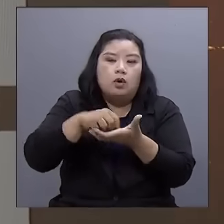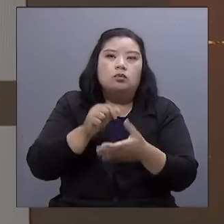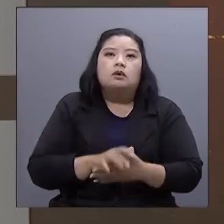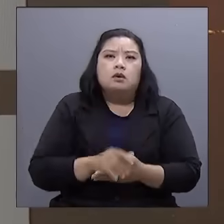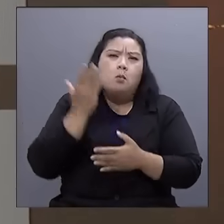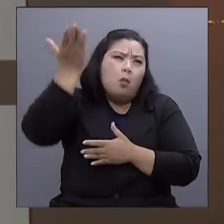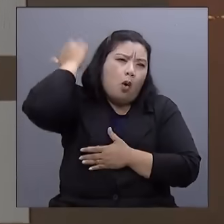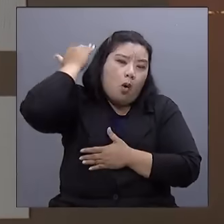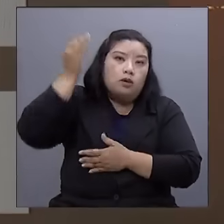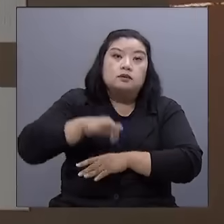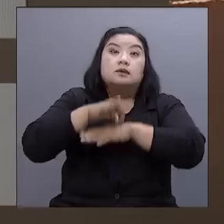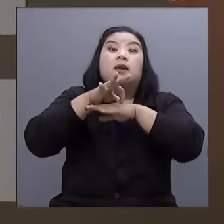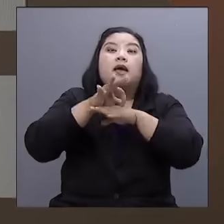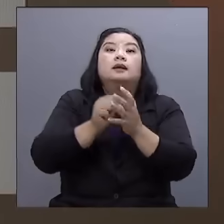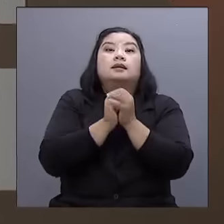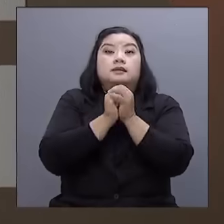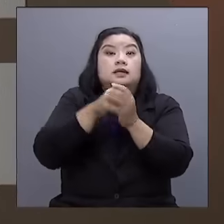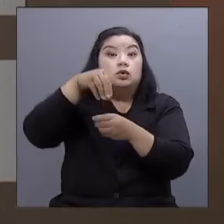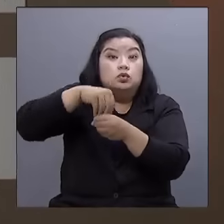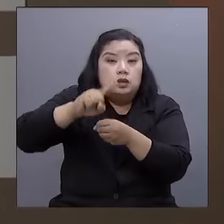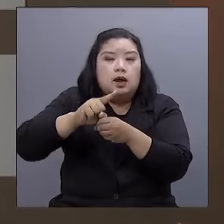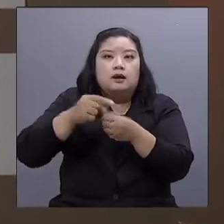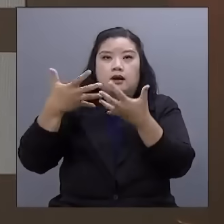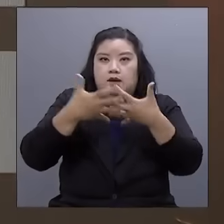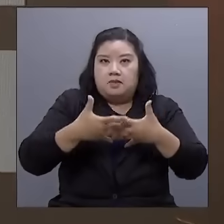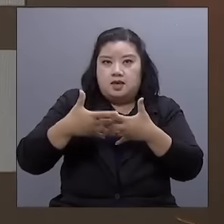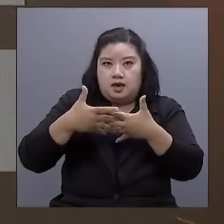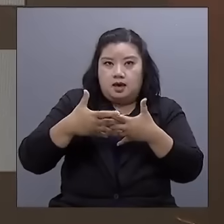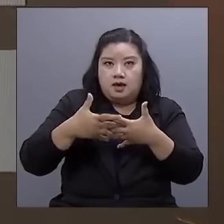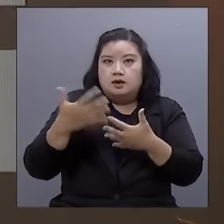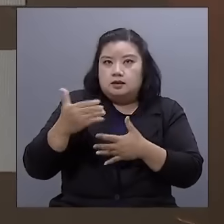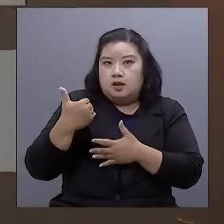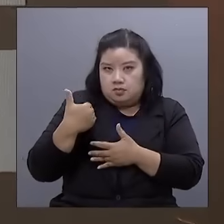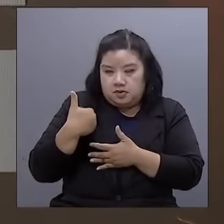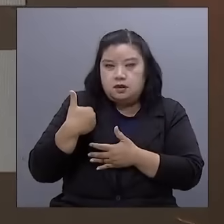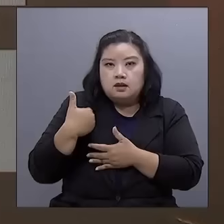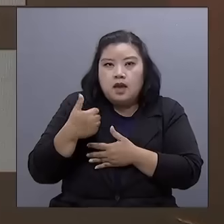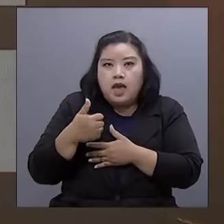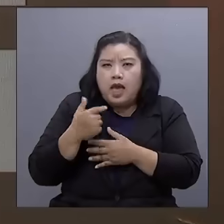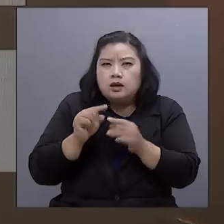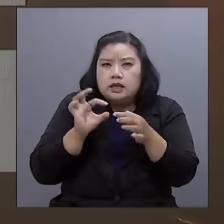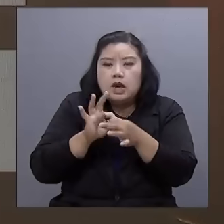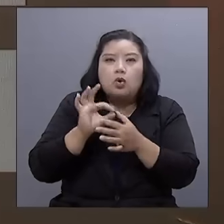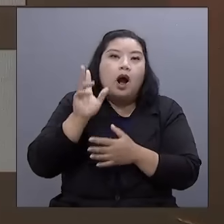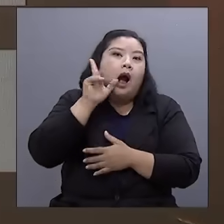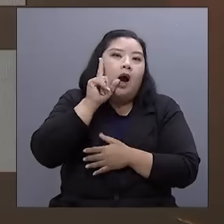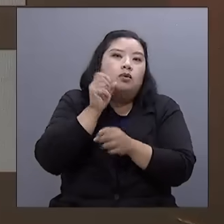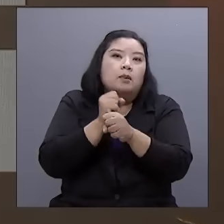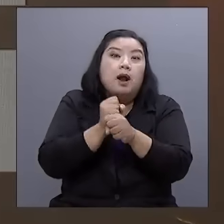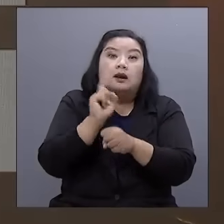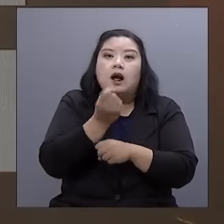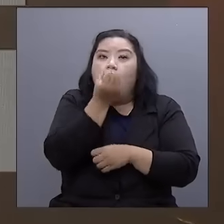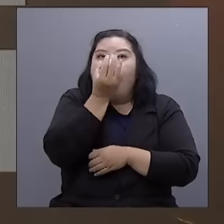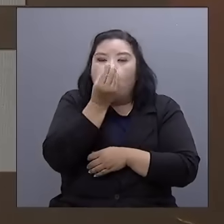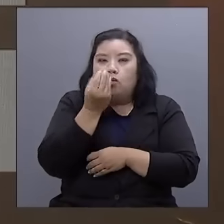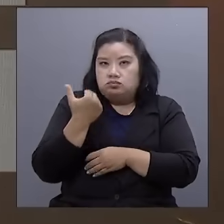กลางยังเป็นเอกอัครราชทูตจีนประจำสหรัฐเขามีความสัมพันธ์นอกสมรสกับนักข่าวของสื่อฮ่องกงค่ะเอ่อ